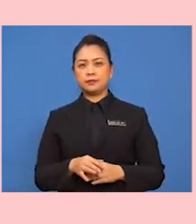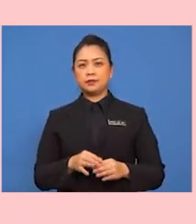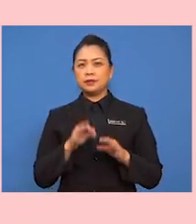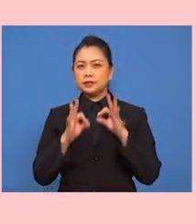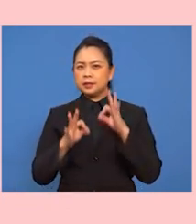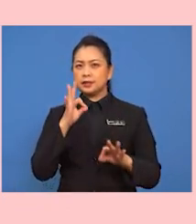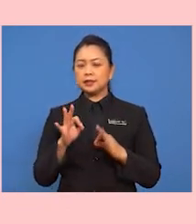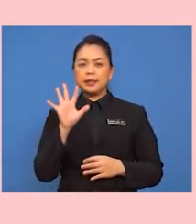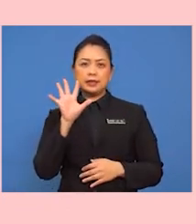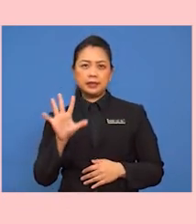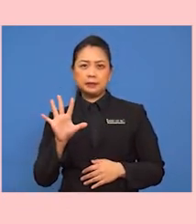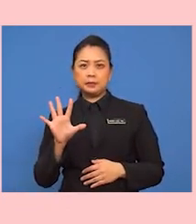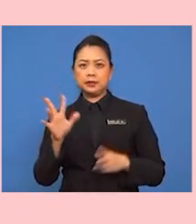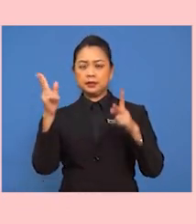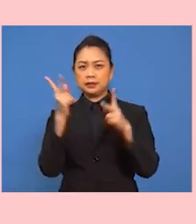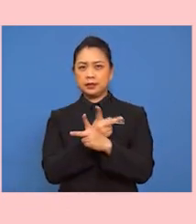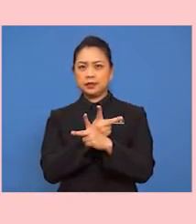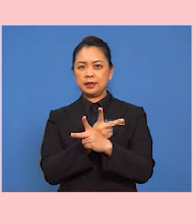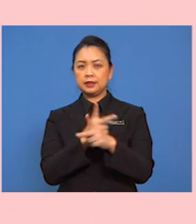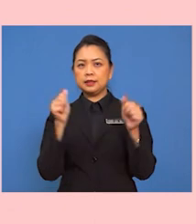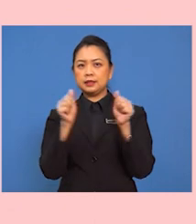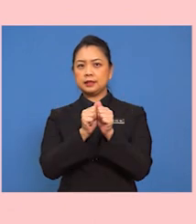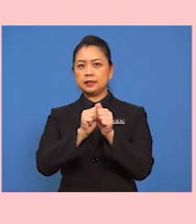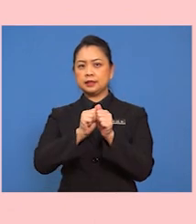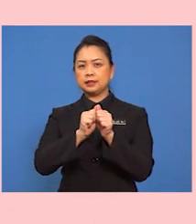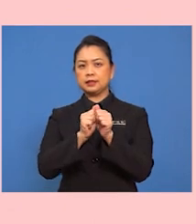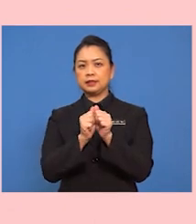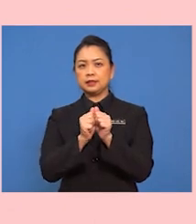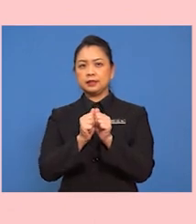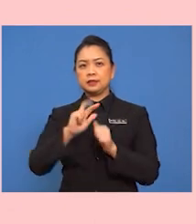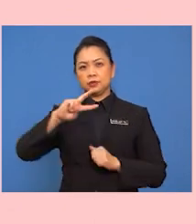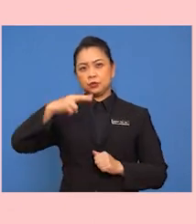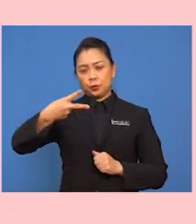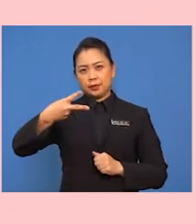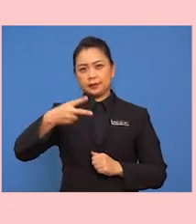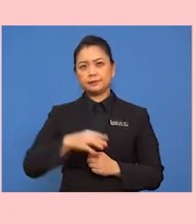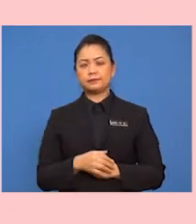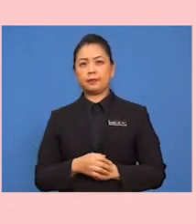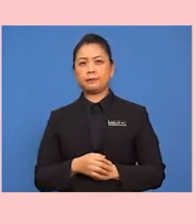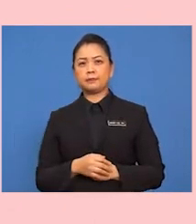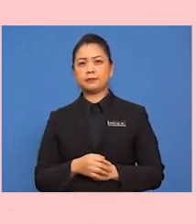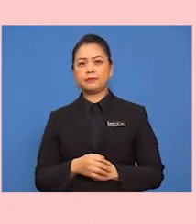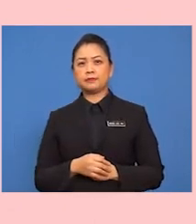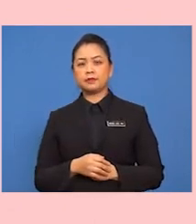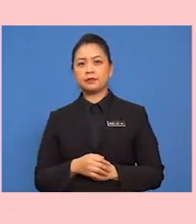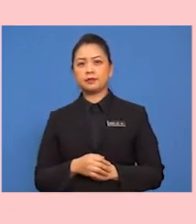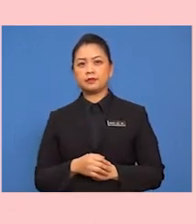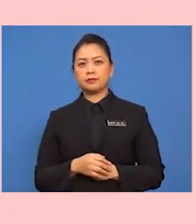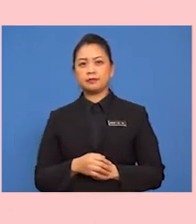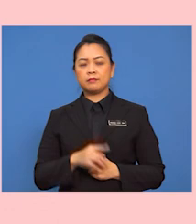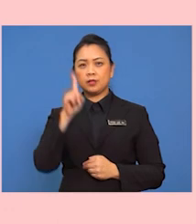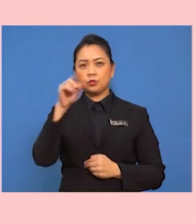5 didarab dengan songsangan bagi 5 iaitu 1 per 5